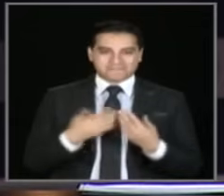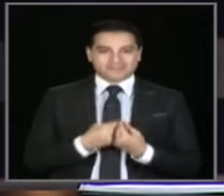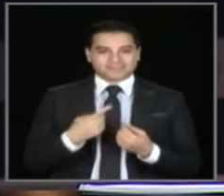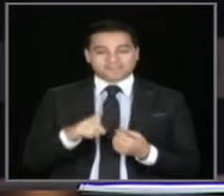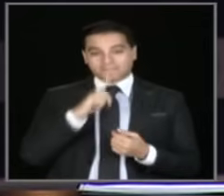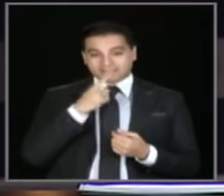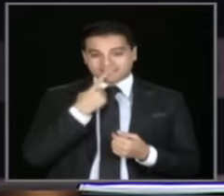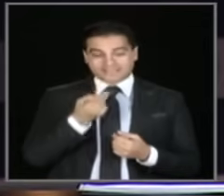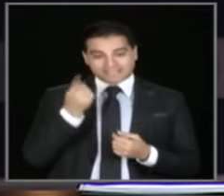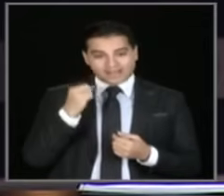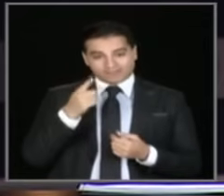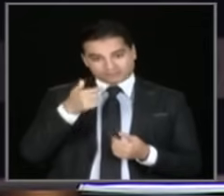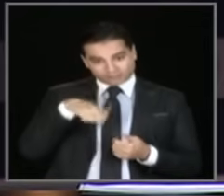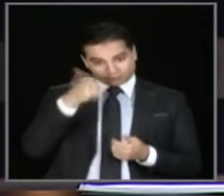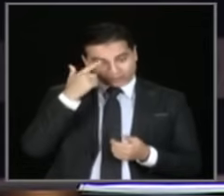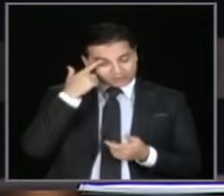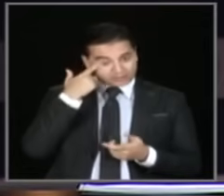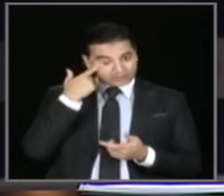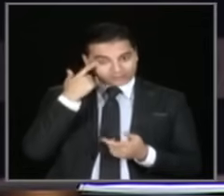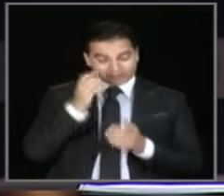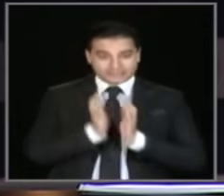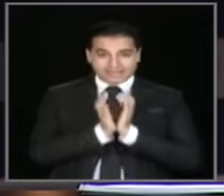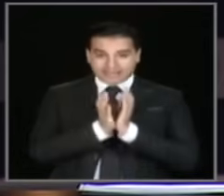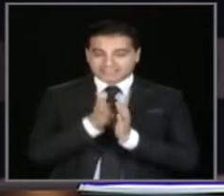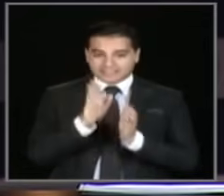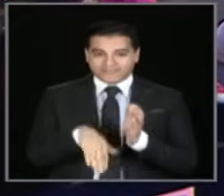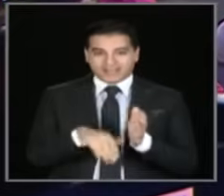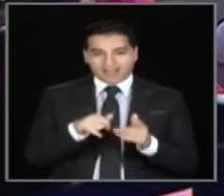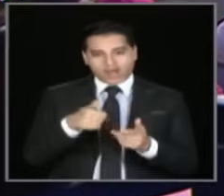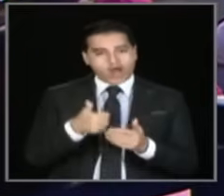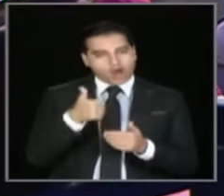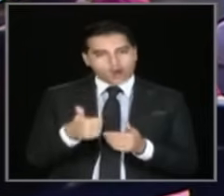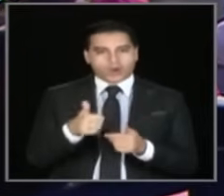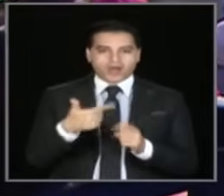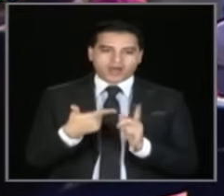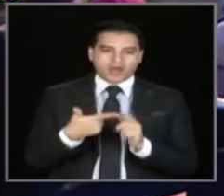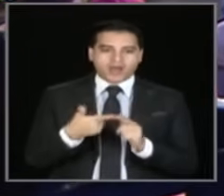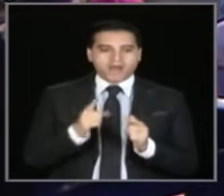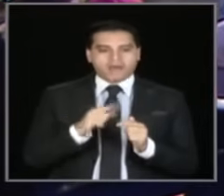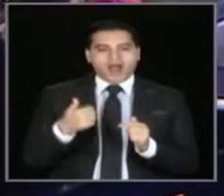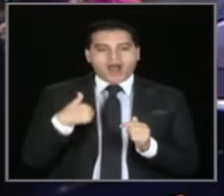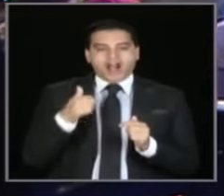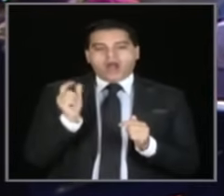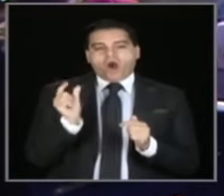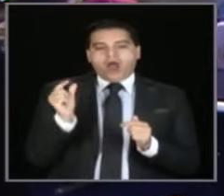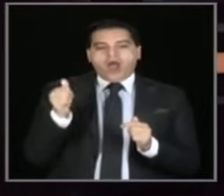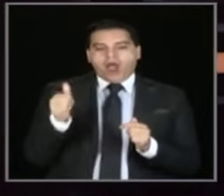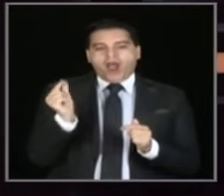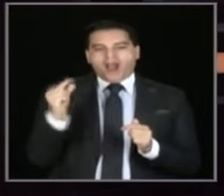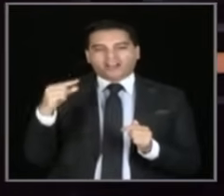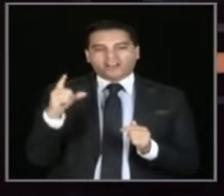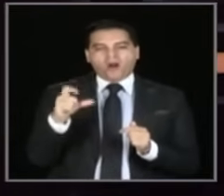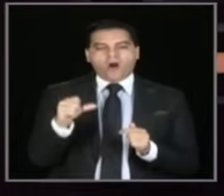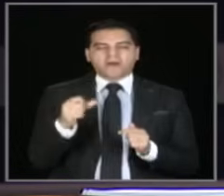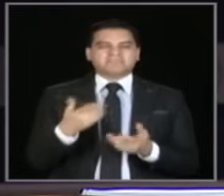ولكن السنه اللي فاتت كان معاها الكاس بالظبط، فدي حاجه حلوه. يعني انا واندرو السنه دي سبحان الله ودعنا